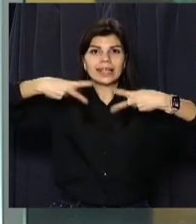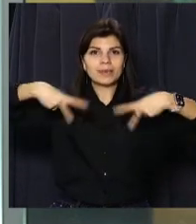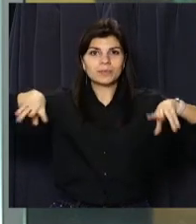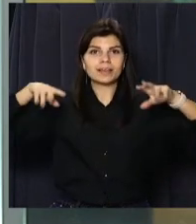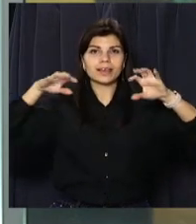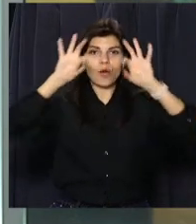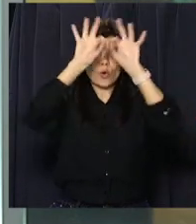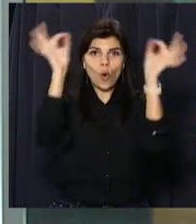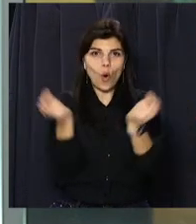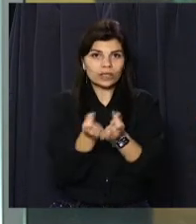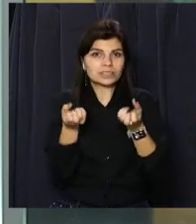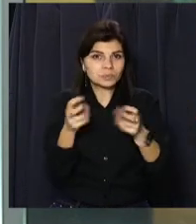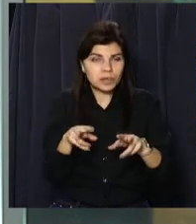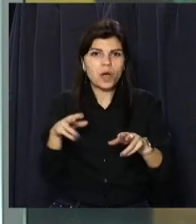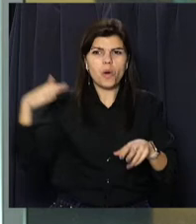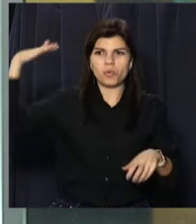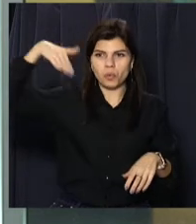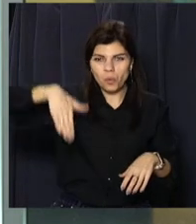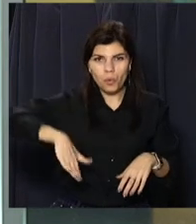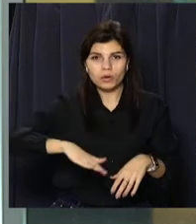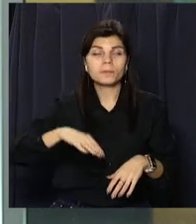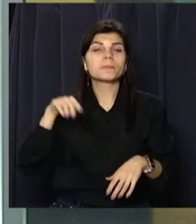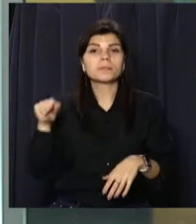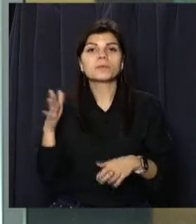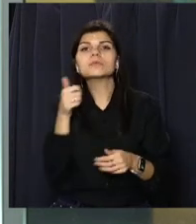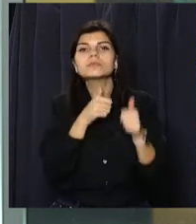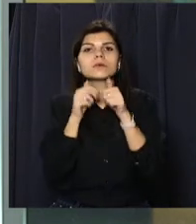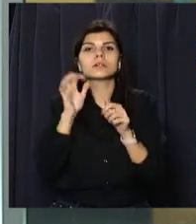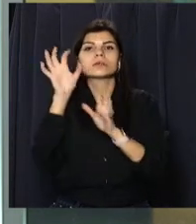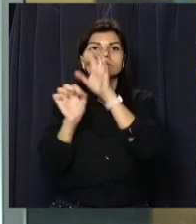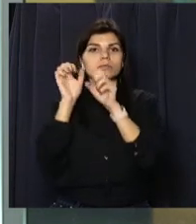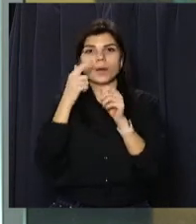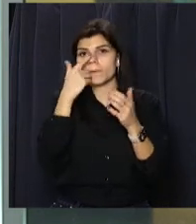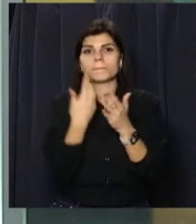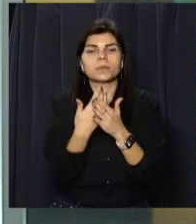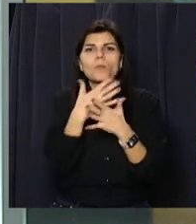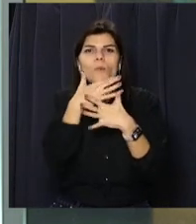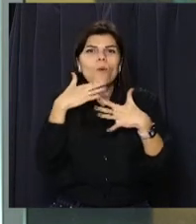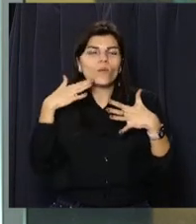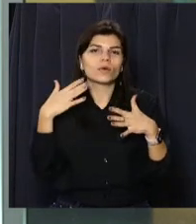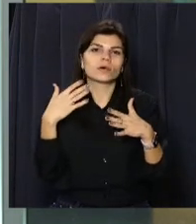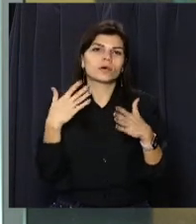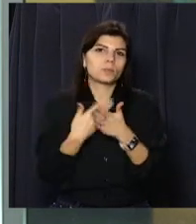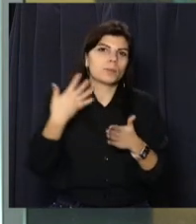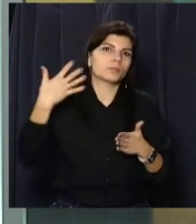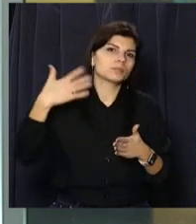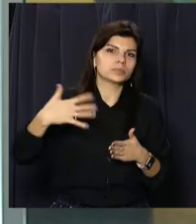дитячу гірку. На такому тренажері відпрацьовуватимуть навички зі скелелазання півсотні вихованців центру.